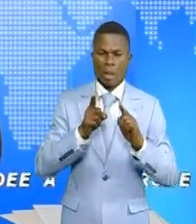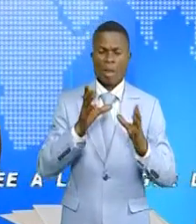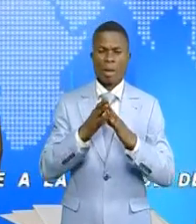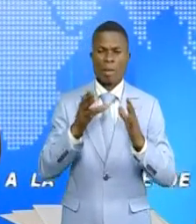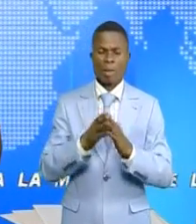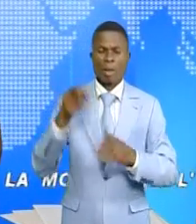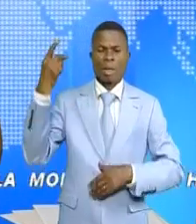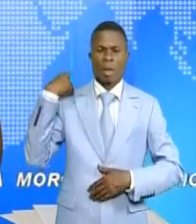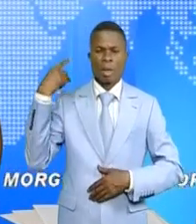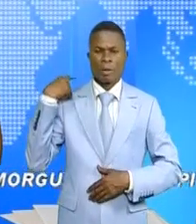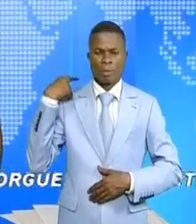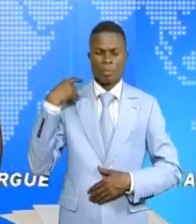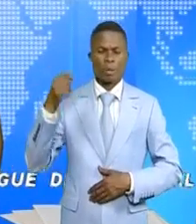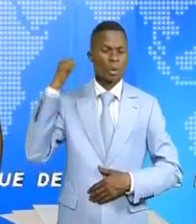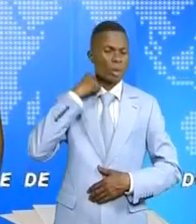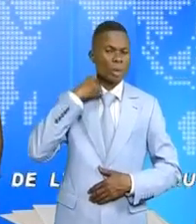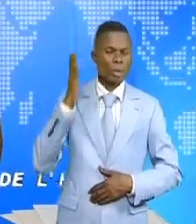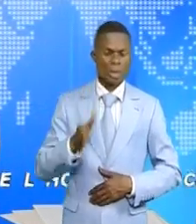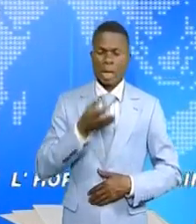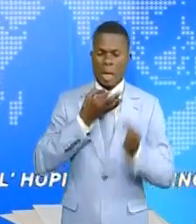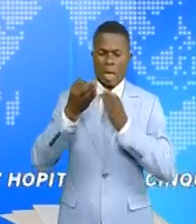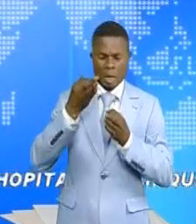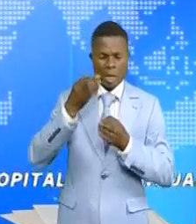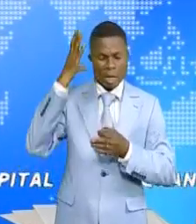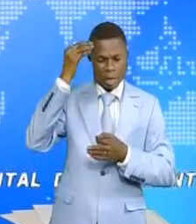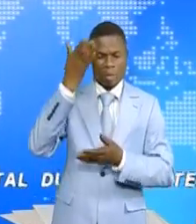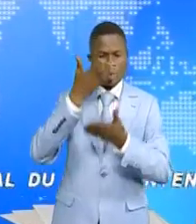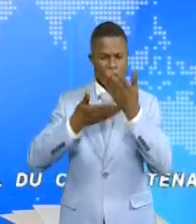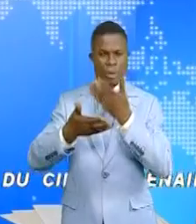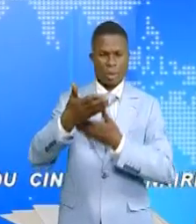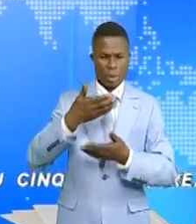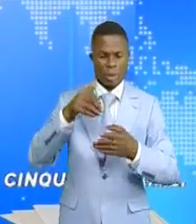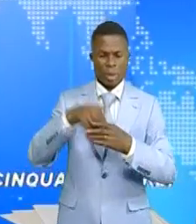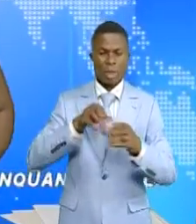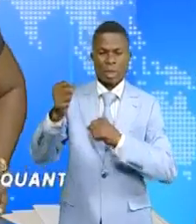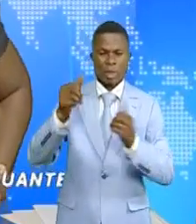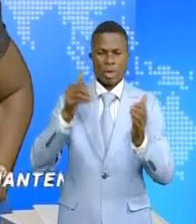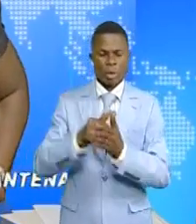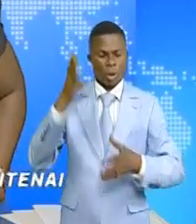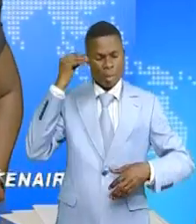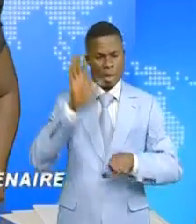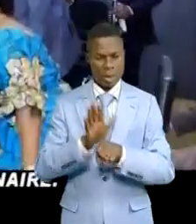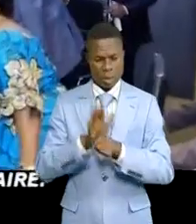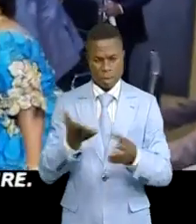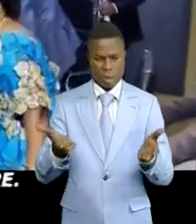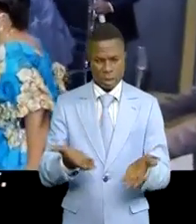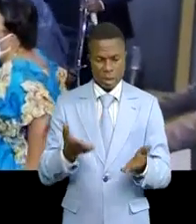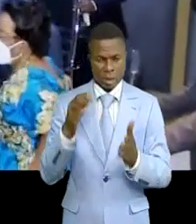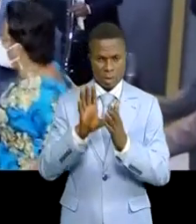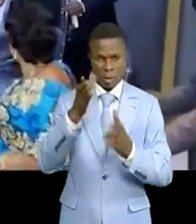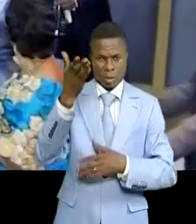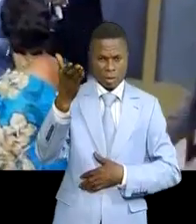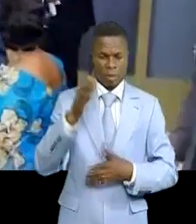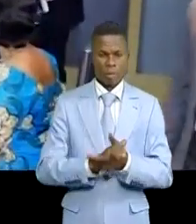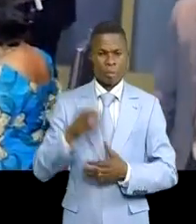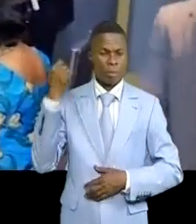les députés médecins pour partager leur expérience dans la lutte contre les épidémies. Suivez. Ces députés